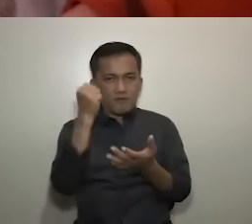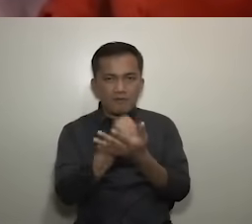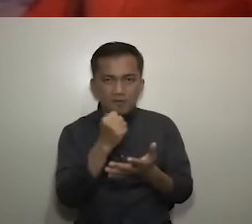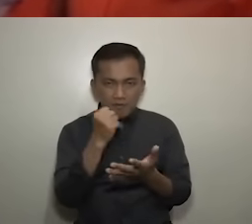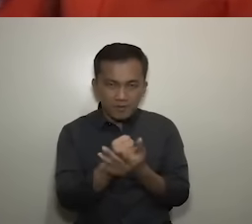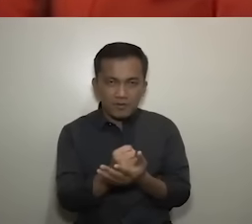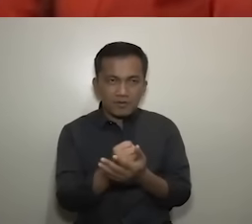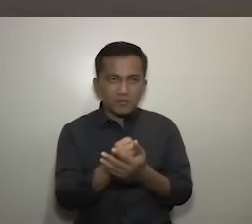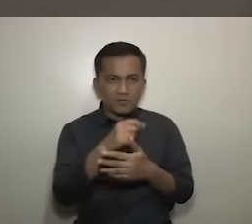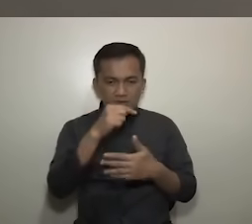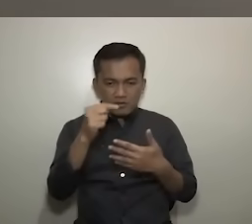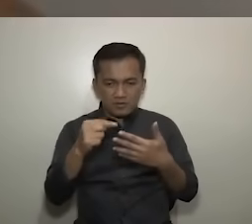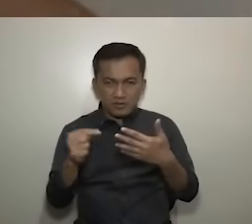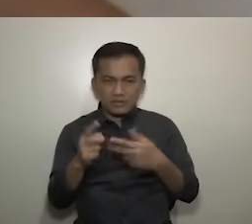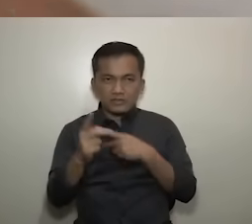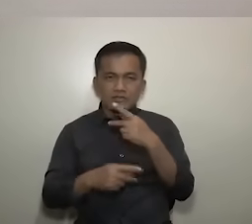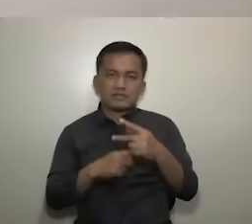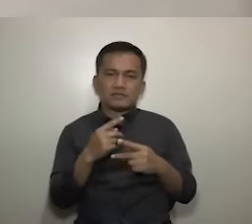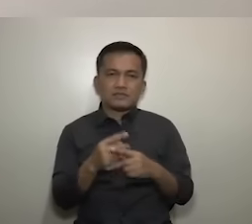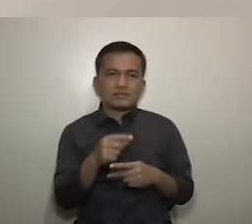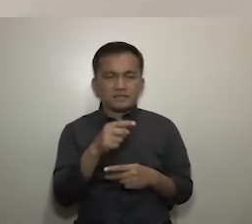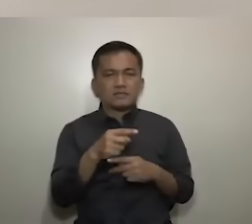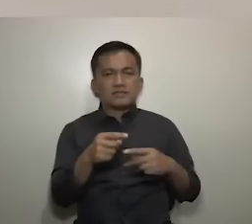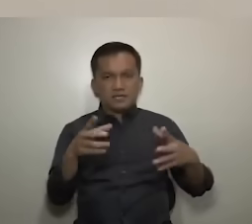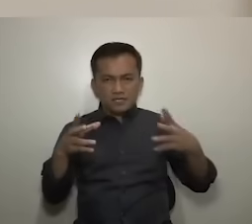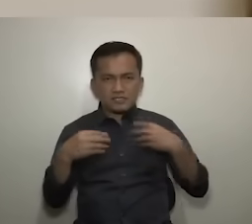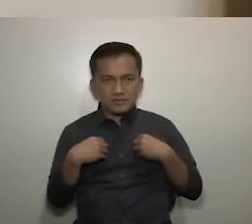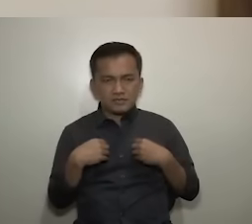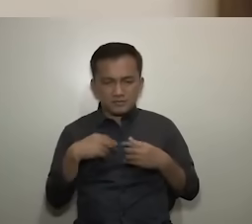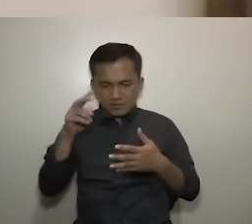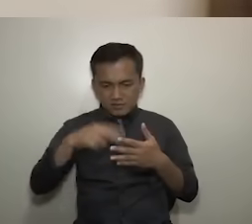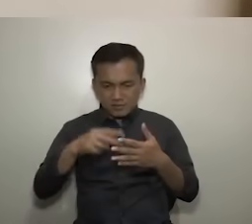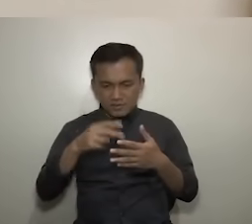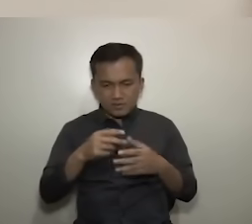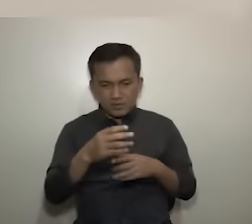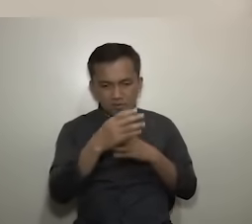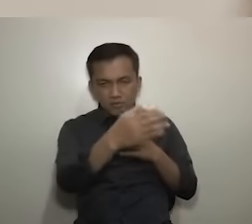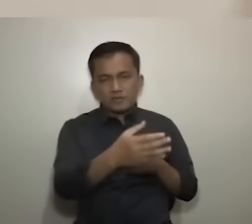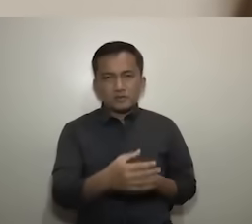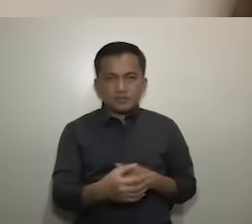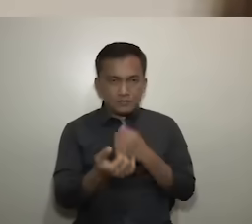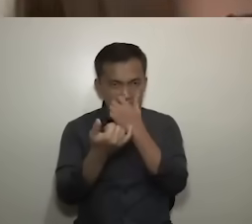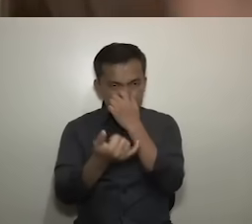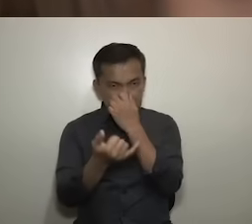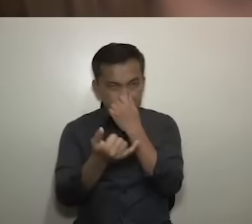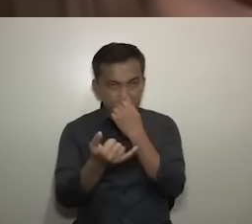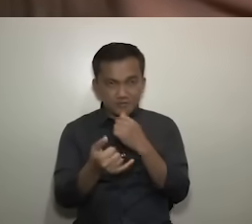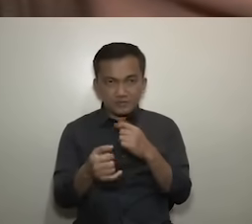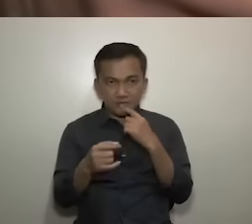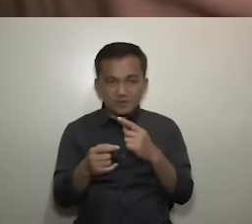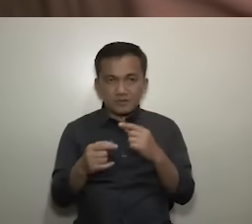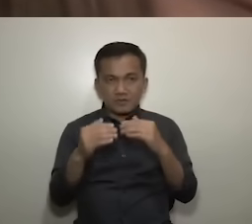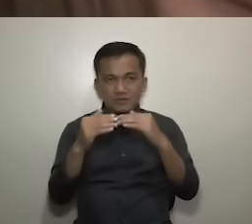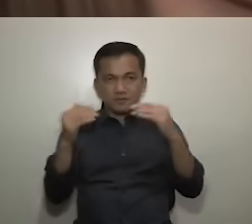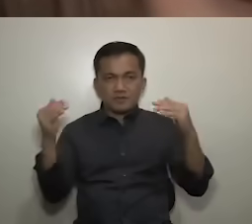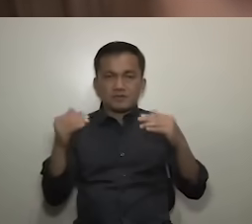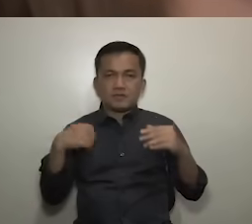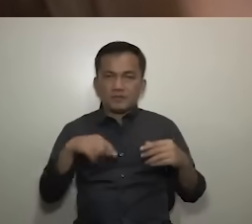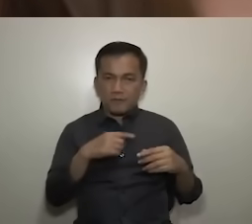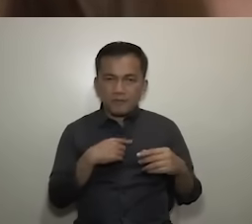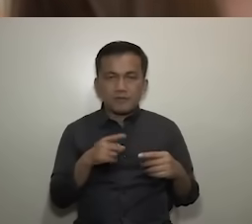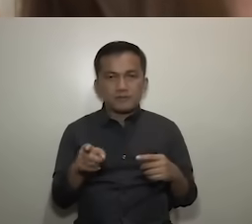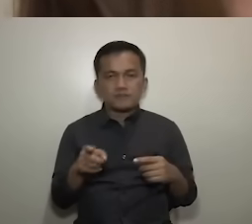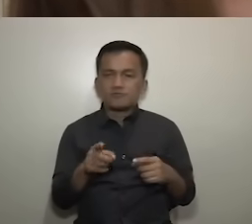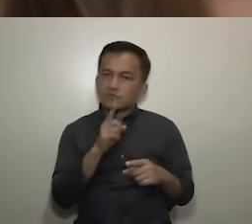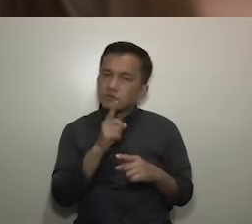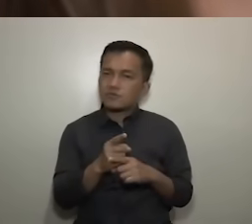pok-pok. Lahat ng klaseng tawag natanggap niya yon. Binabasa ko yung mga comments eh. Ngayon, sir, paging fair naman tayo dito. And